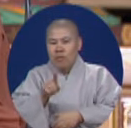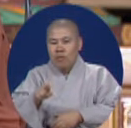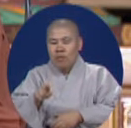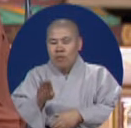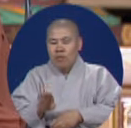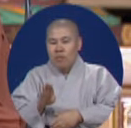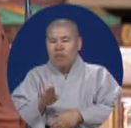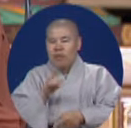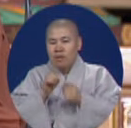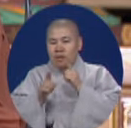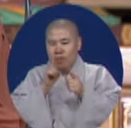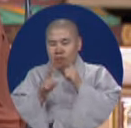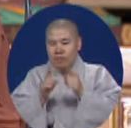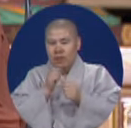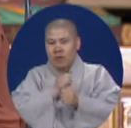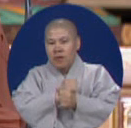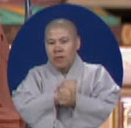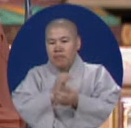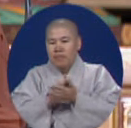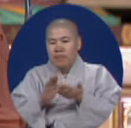그리고 일법수행